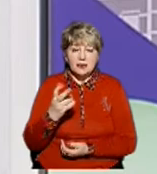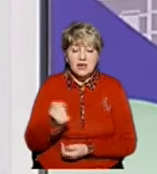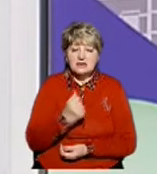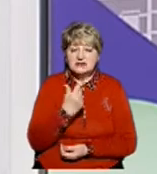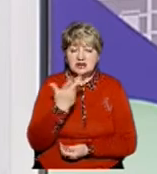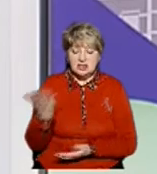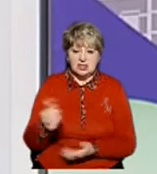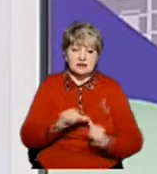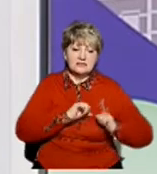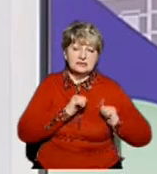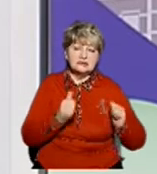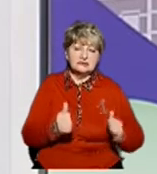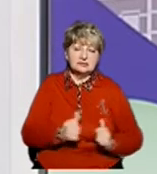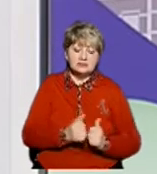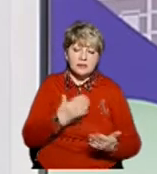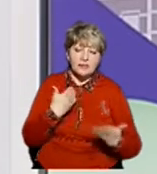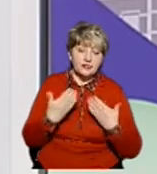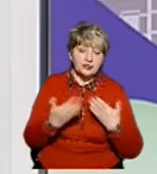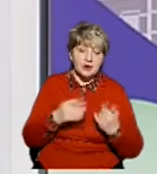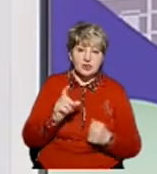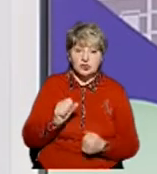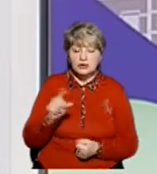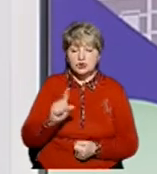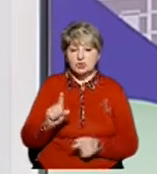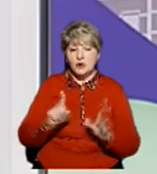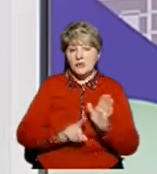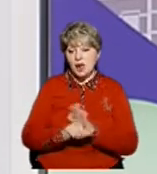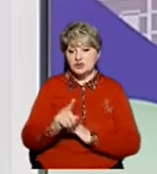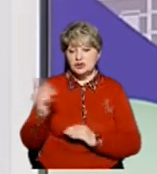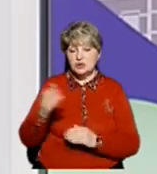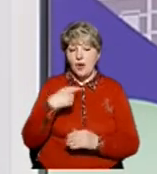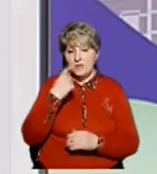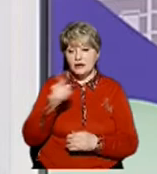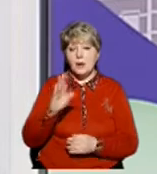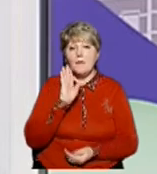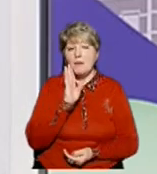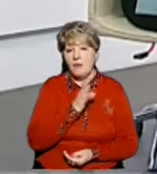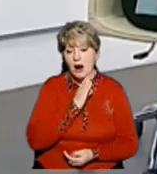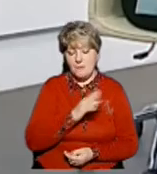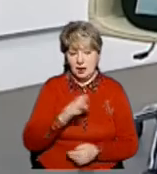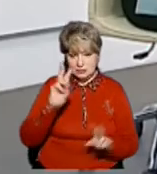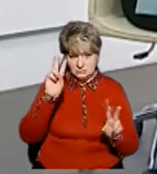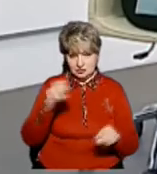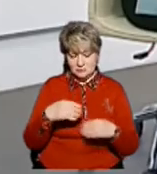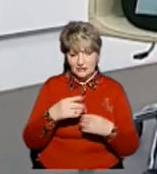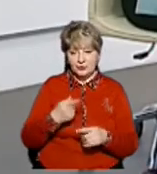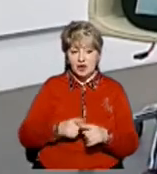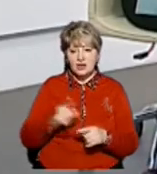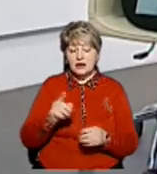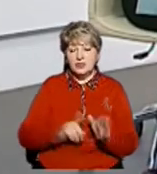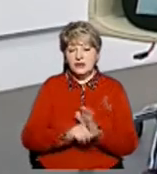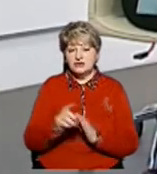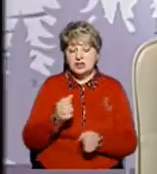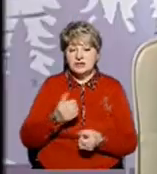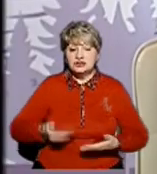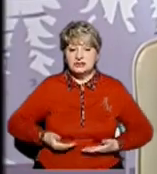щиро до них віднісся, що навіть не почав її мамою називати. Вони почали жити однією родиною. І вона сама